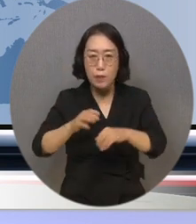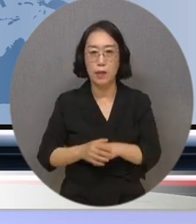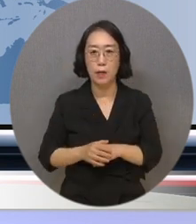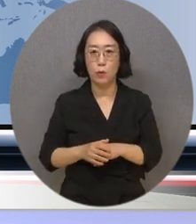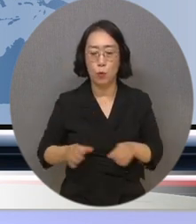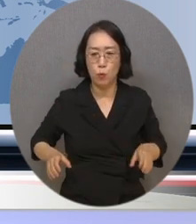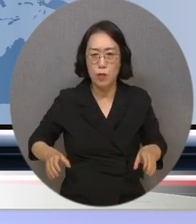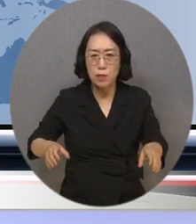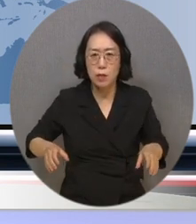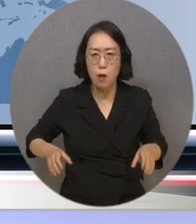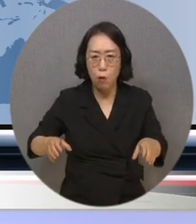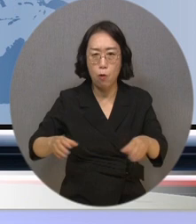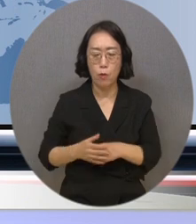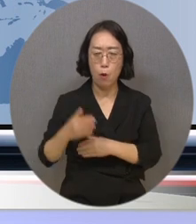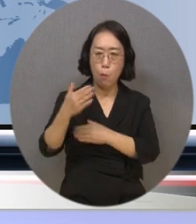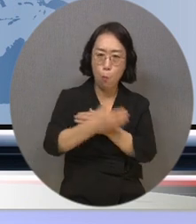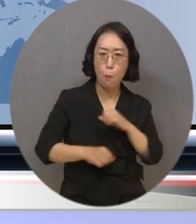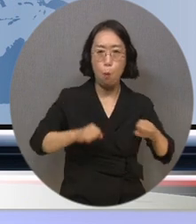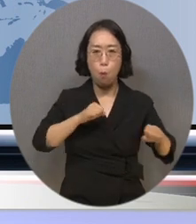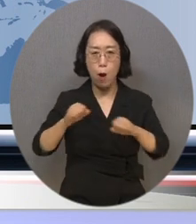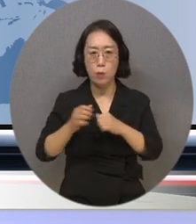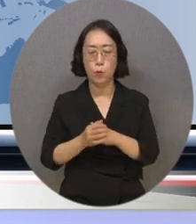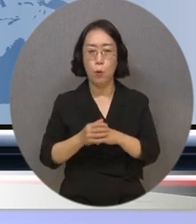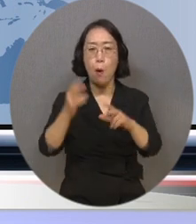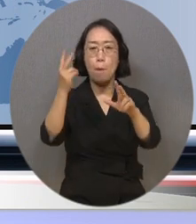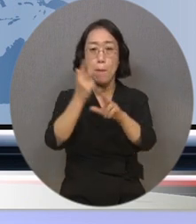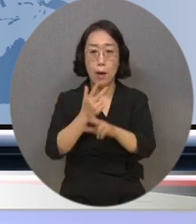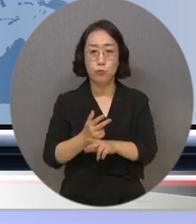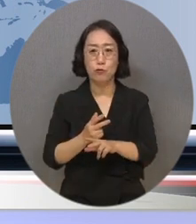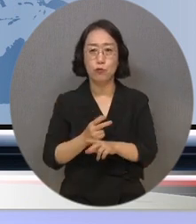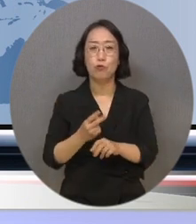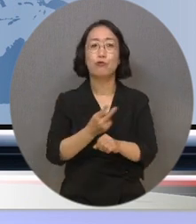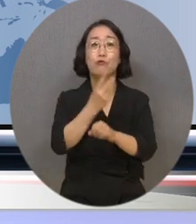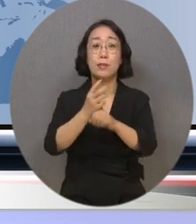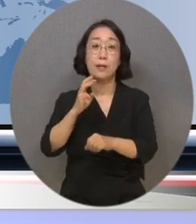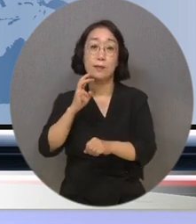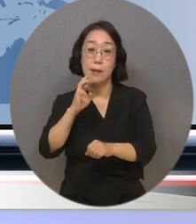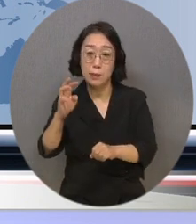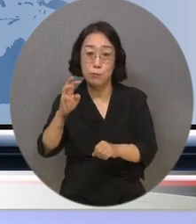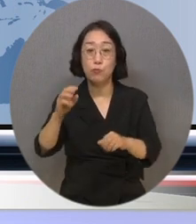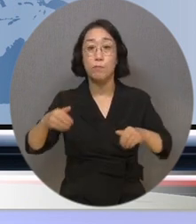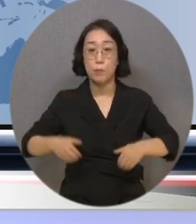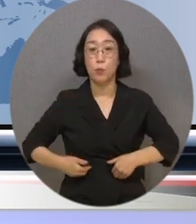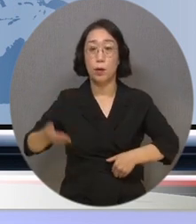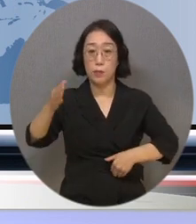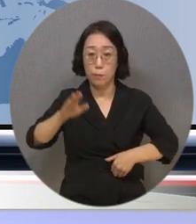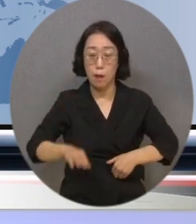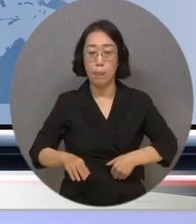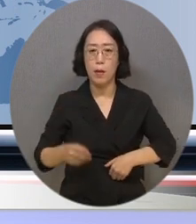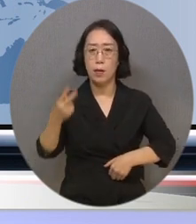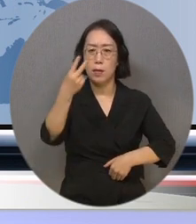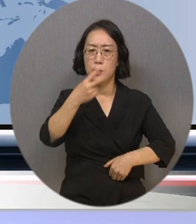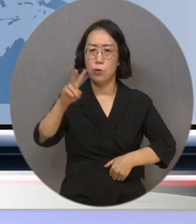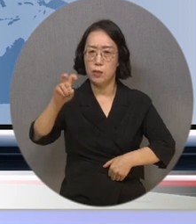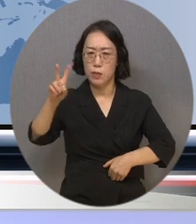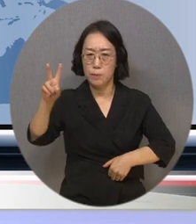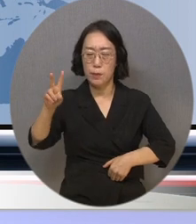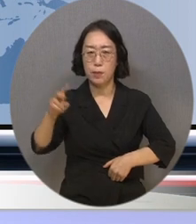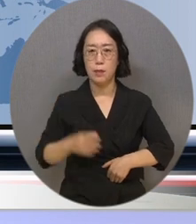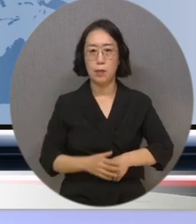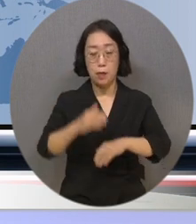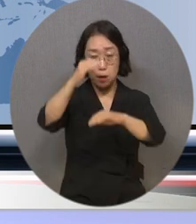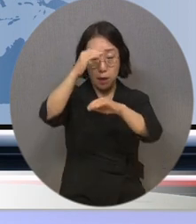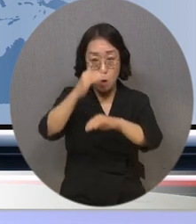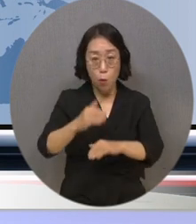중강도 이상의 신체 활동을 배추 150분 이상 해야 한다고 합니다 하지만 2022년 장애인